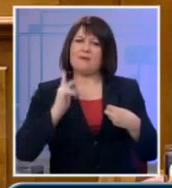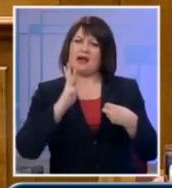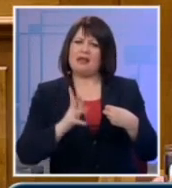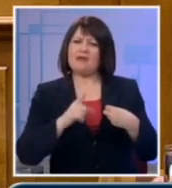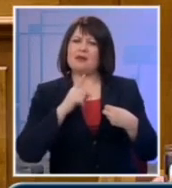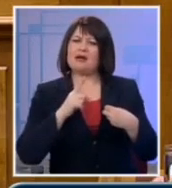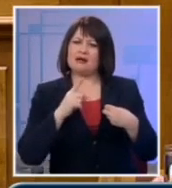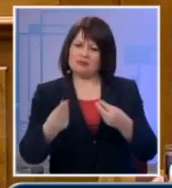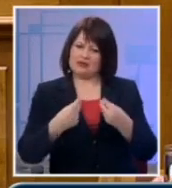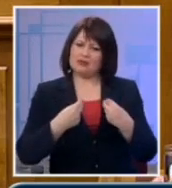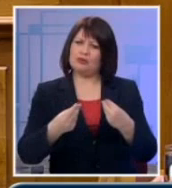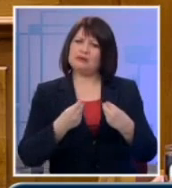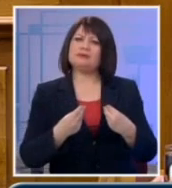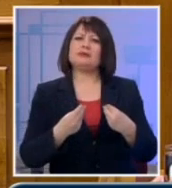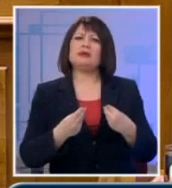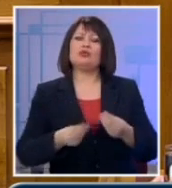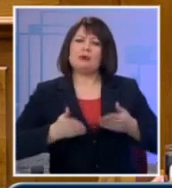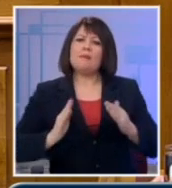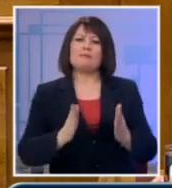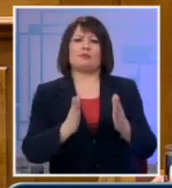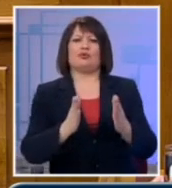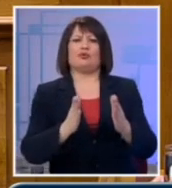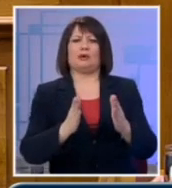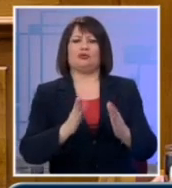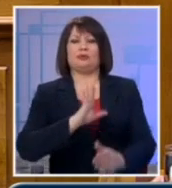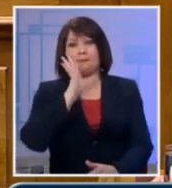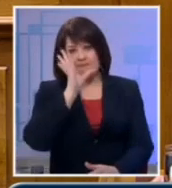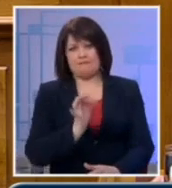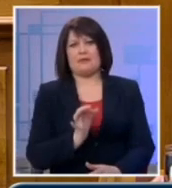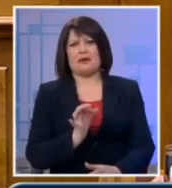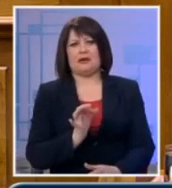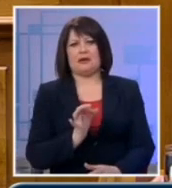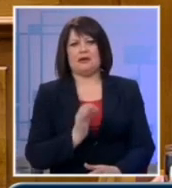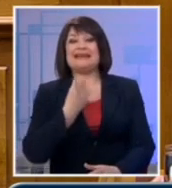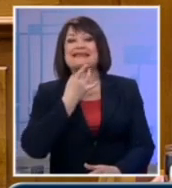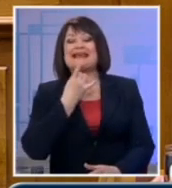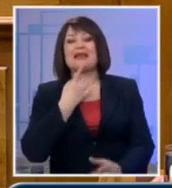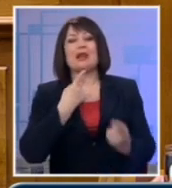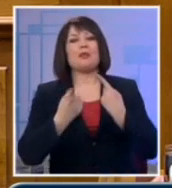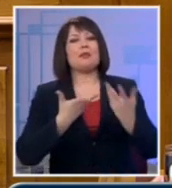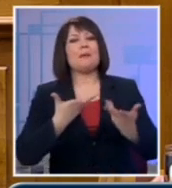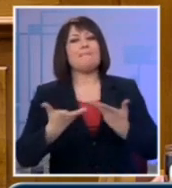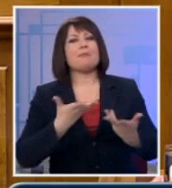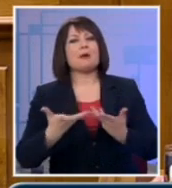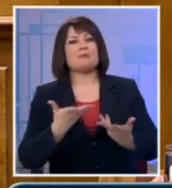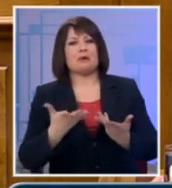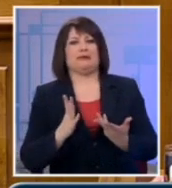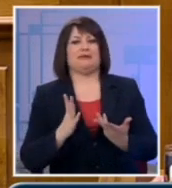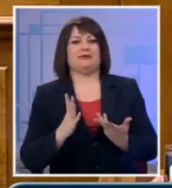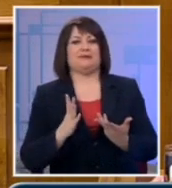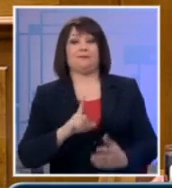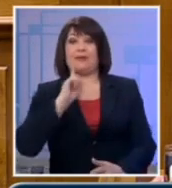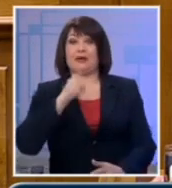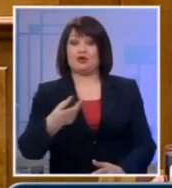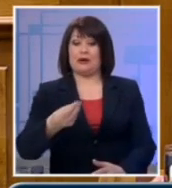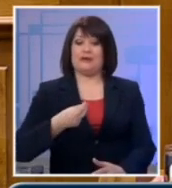περνά, την εντολή να προχωρήσουμε σε μια ειλικρινή και σκληρή διαπραγμάτευση, την εντολή